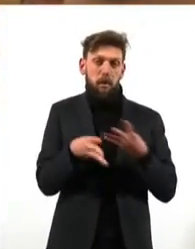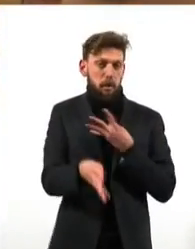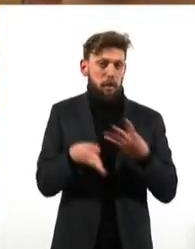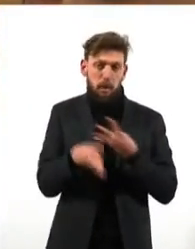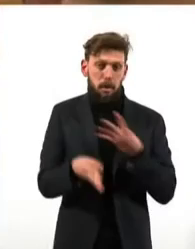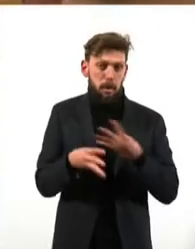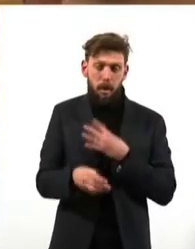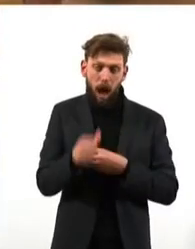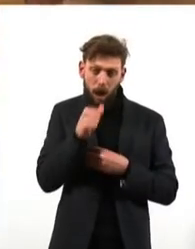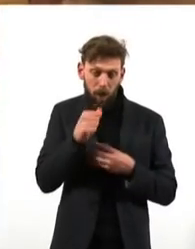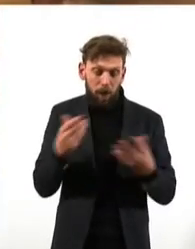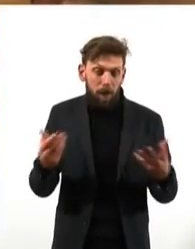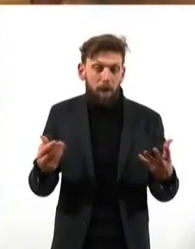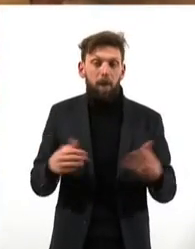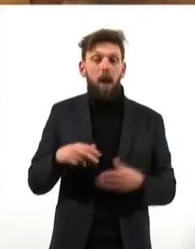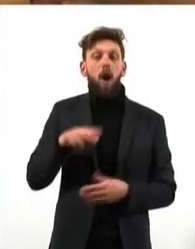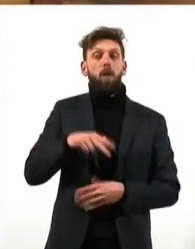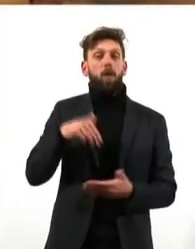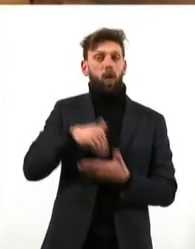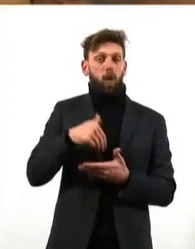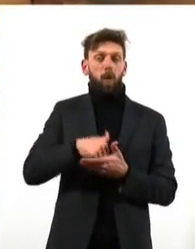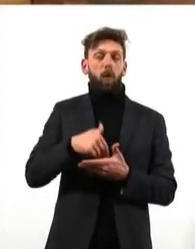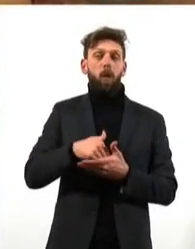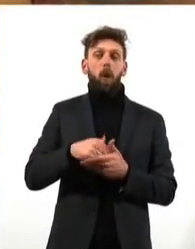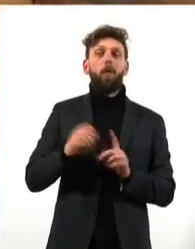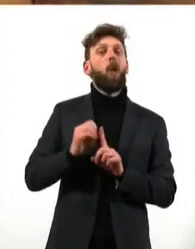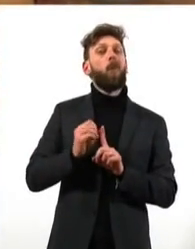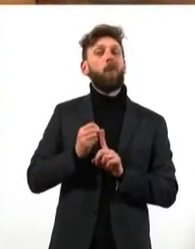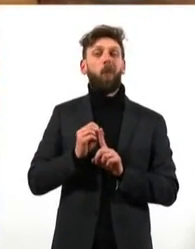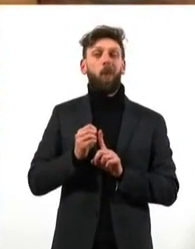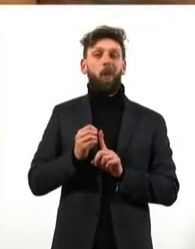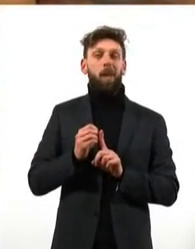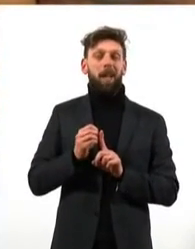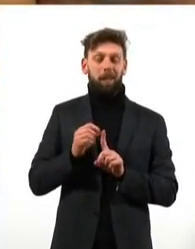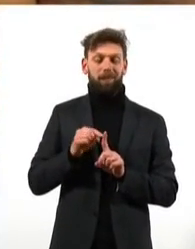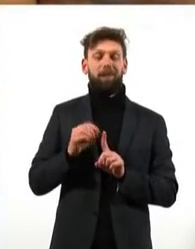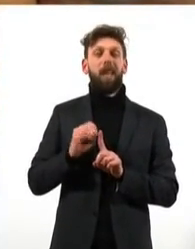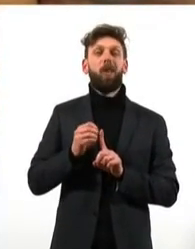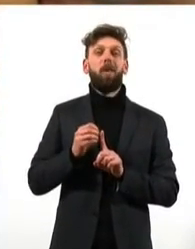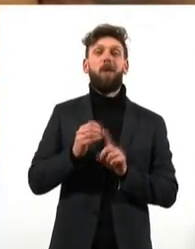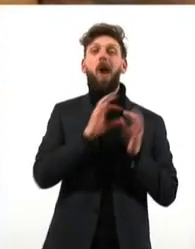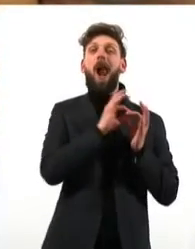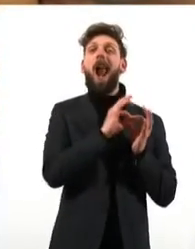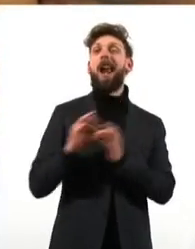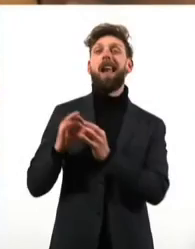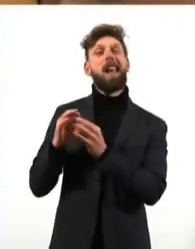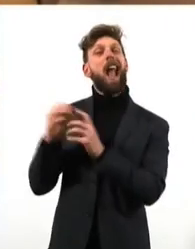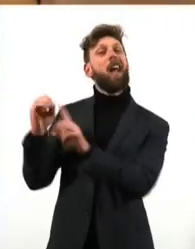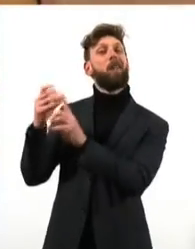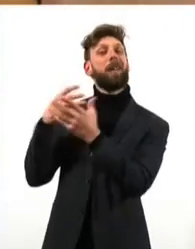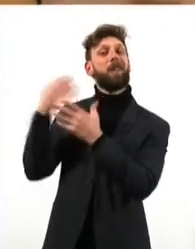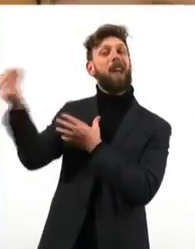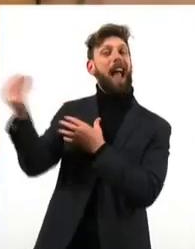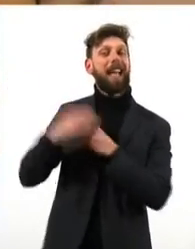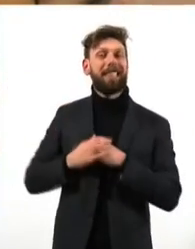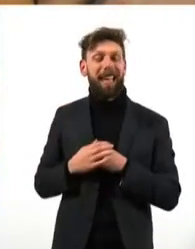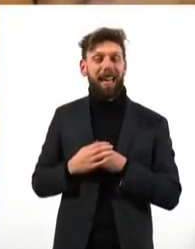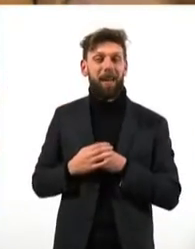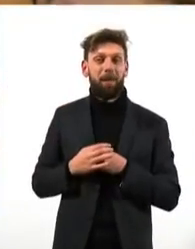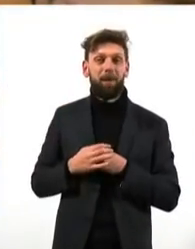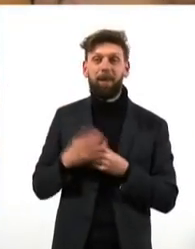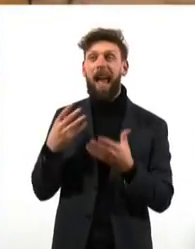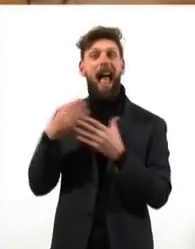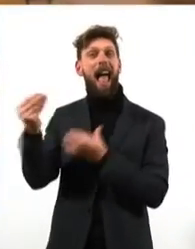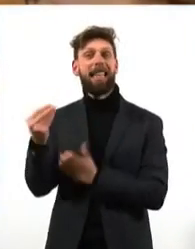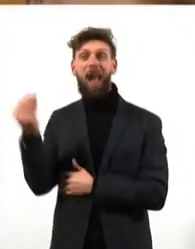c'est que la température au sein du logement était directement corrélée avec la température qu'il y avait dehors. Donc il faisait très